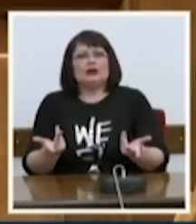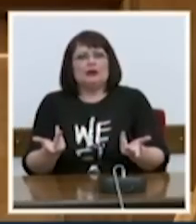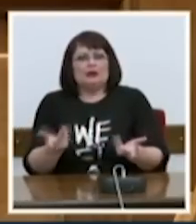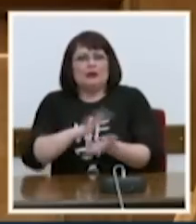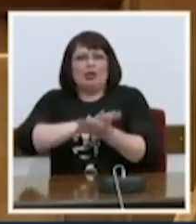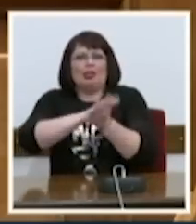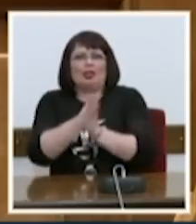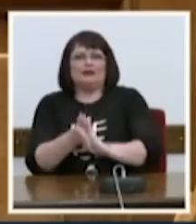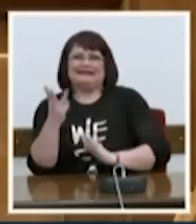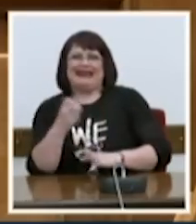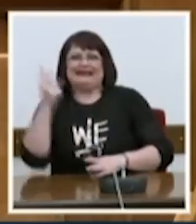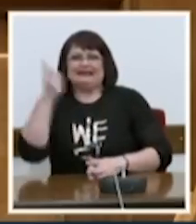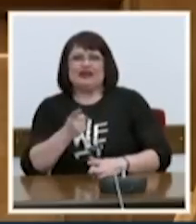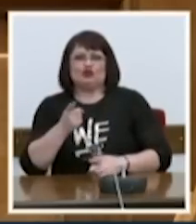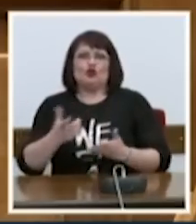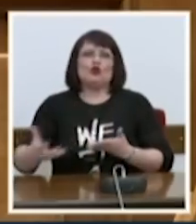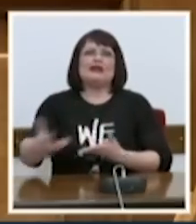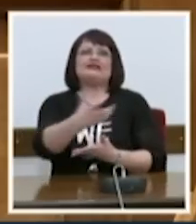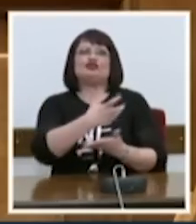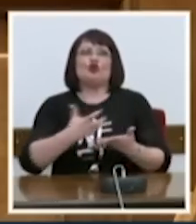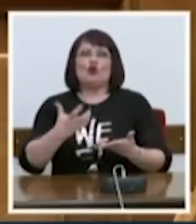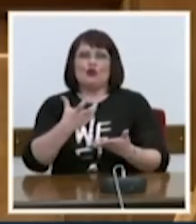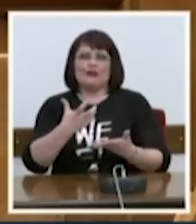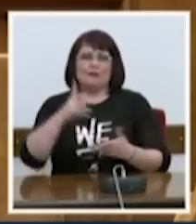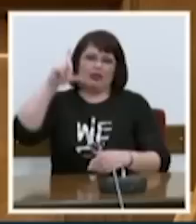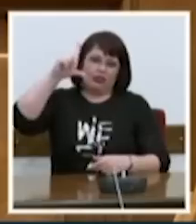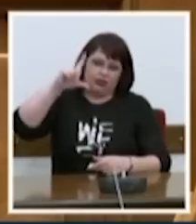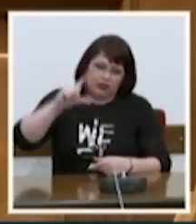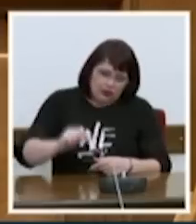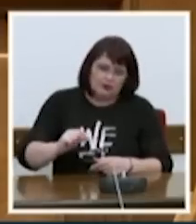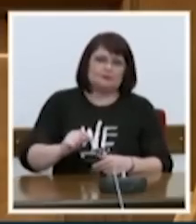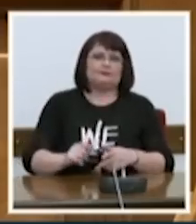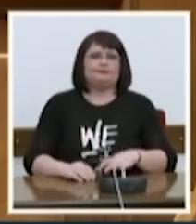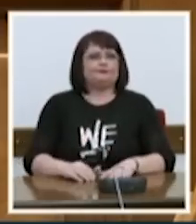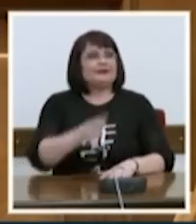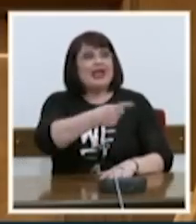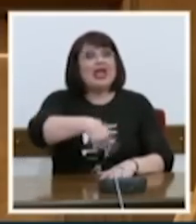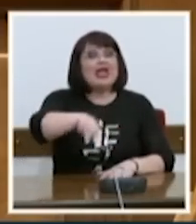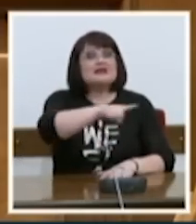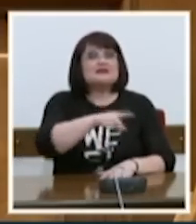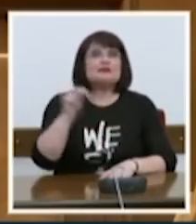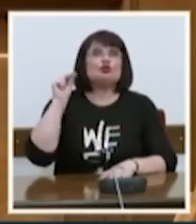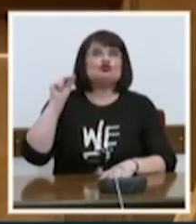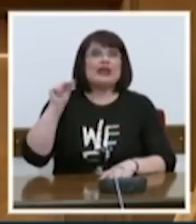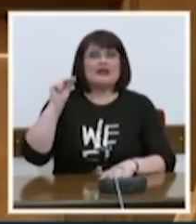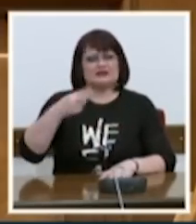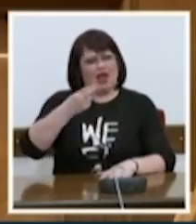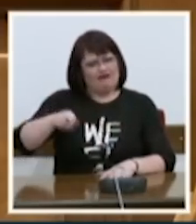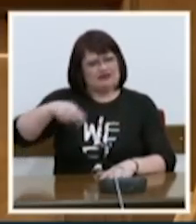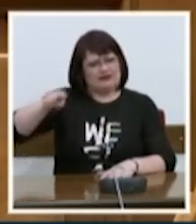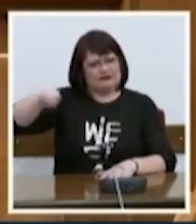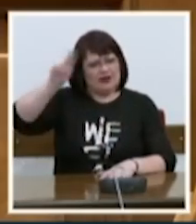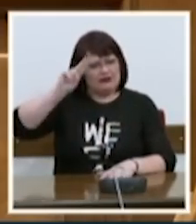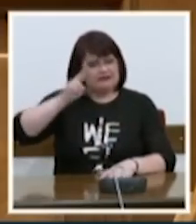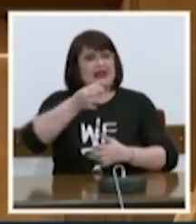το 30% του εργατικού λαϊκού εισοδήματος. Και εσείς υπόσχεστε αυξήσεις χωρίς καν να